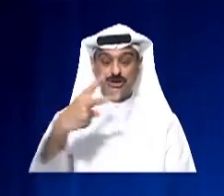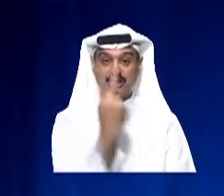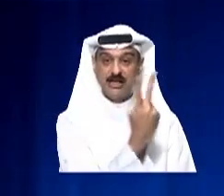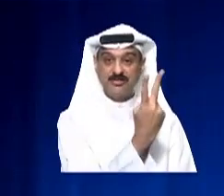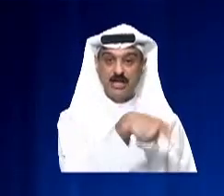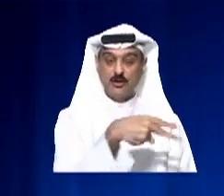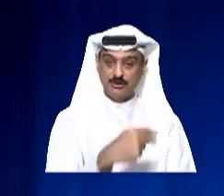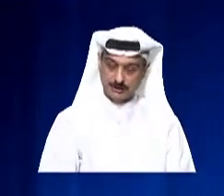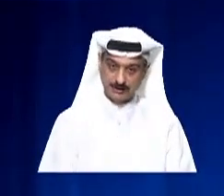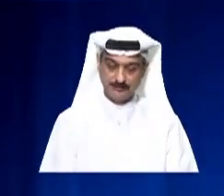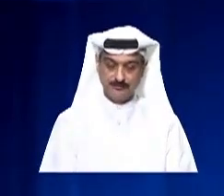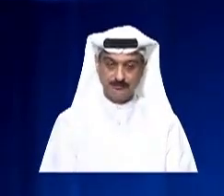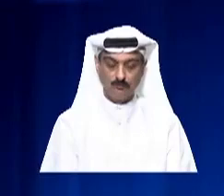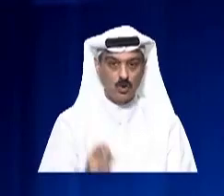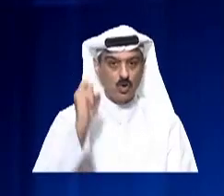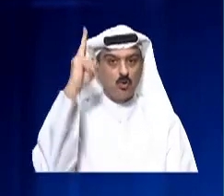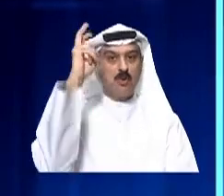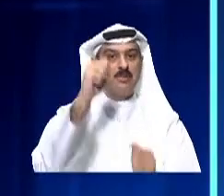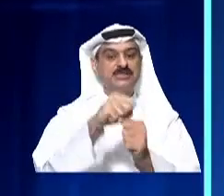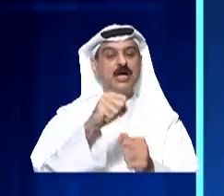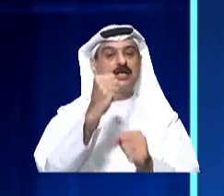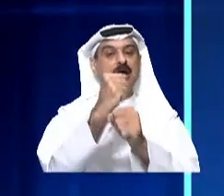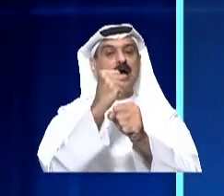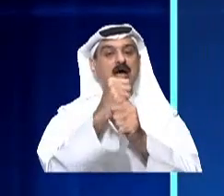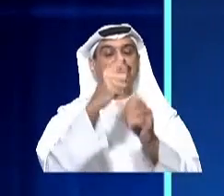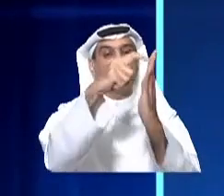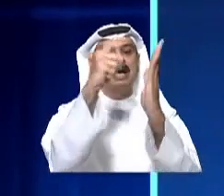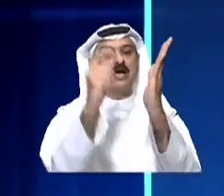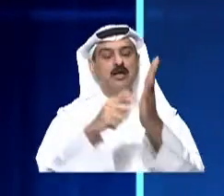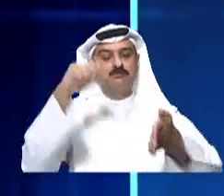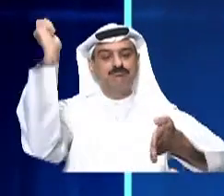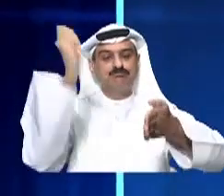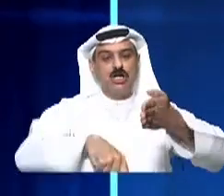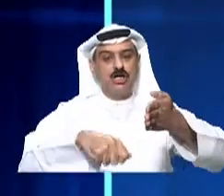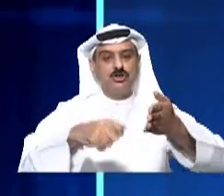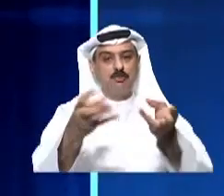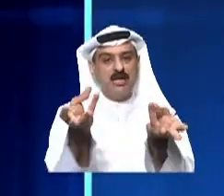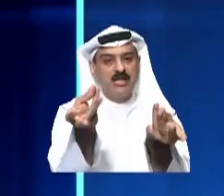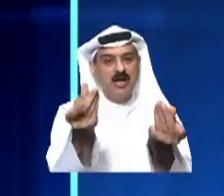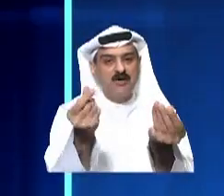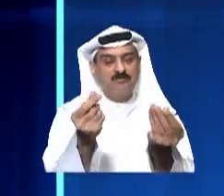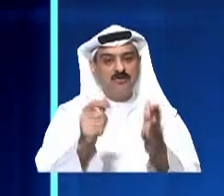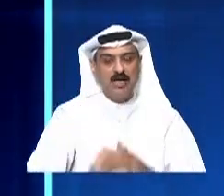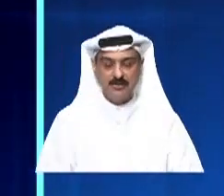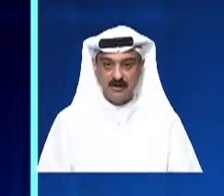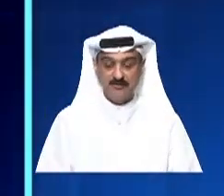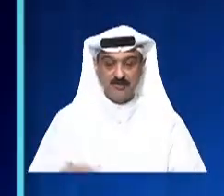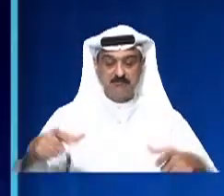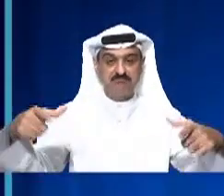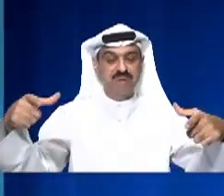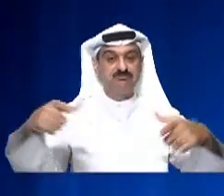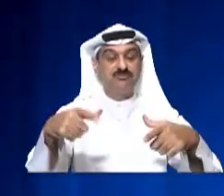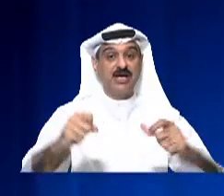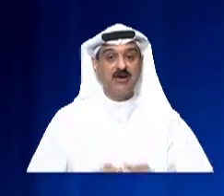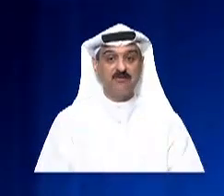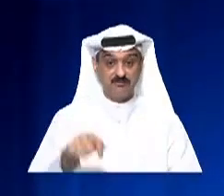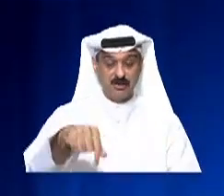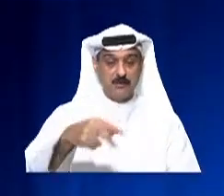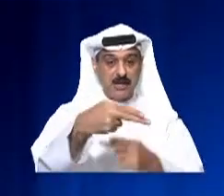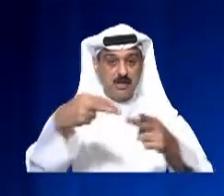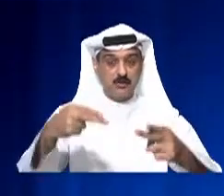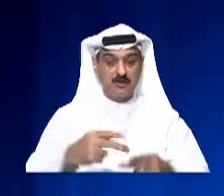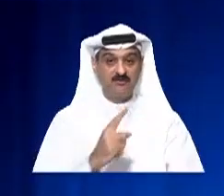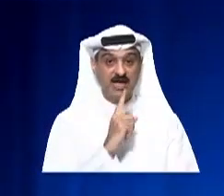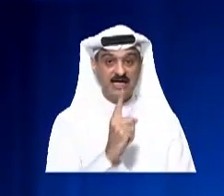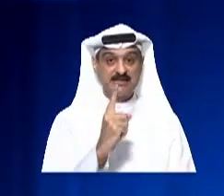2021-2022 ومشاريع القوانين باعتماد الحساب الختامي للإدارة المالية للدولة عن السنة المالية